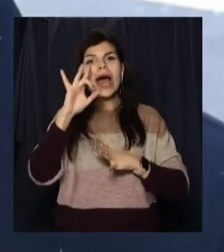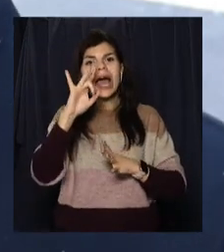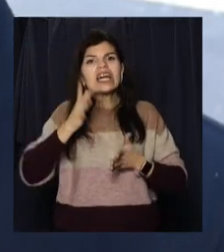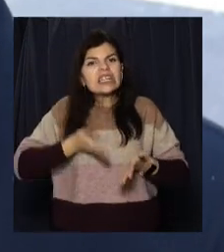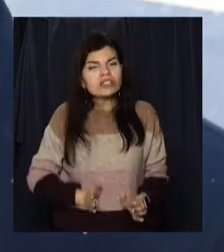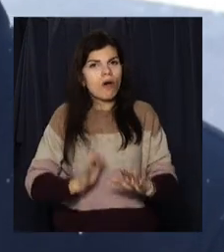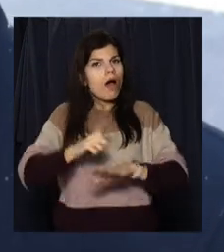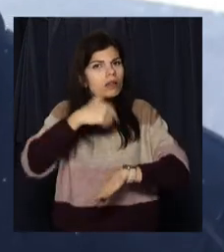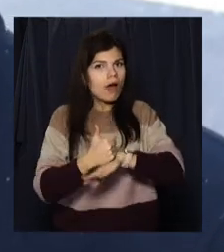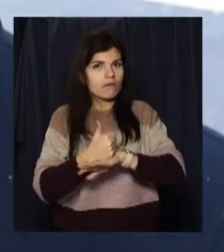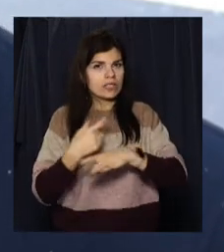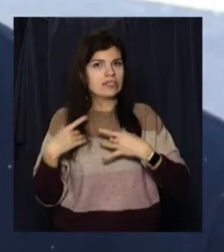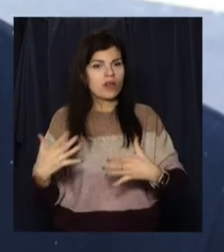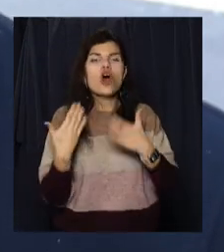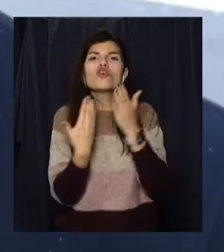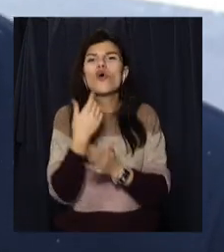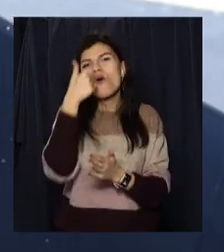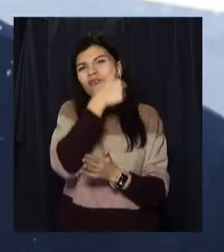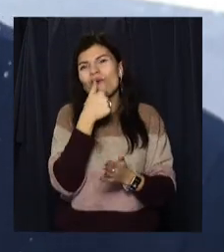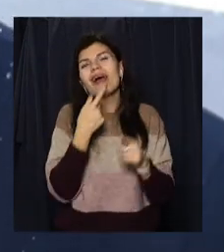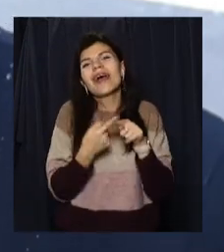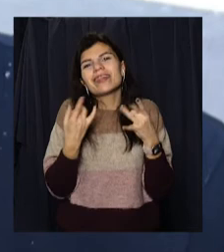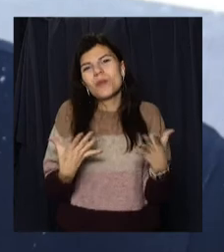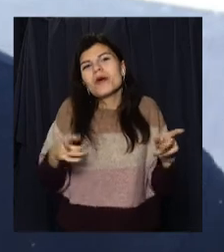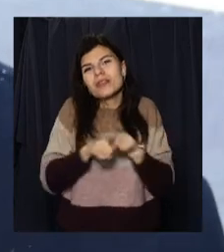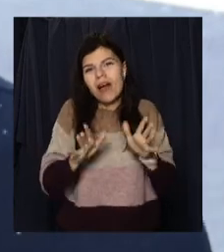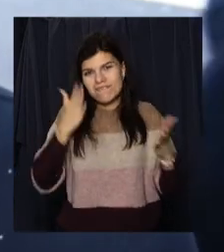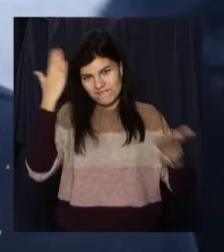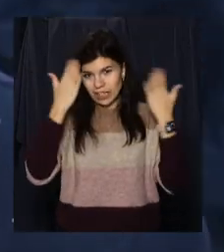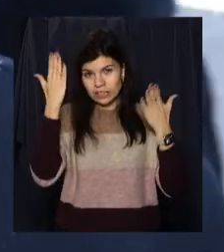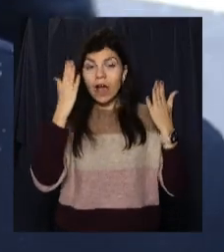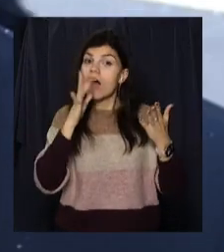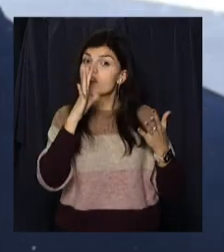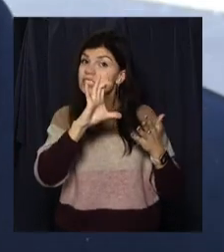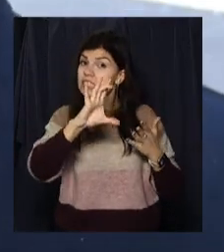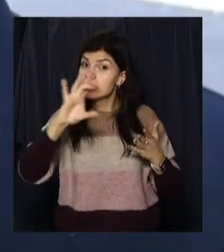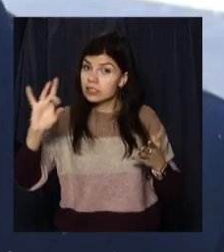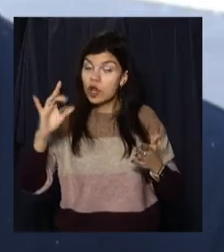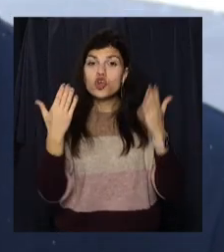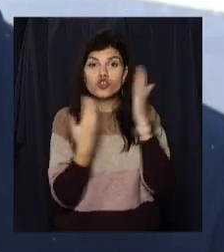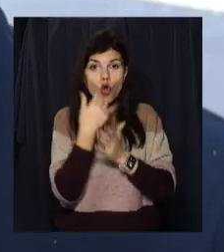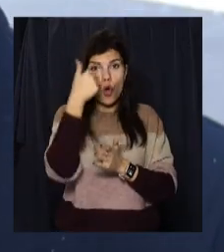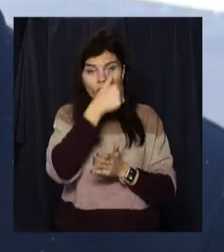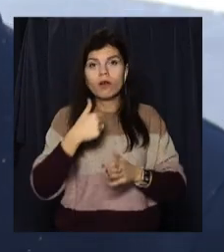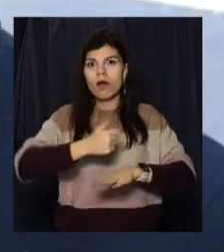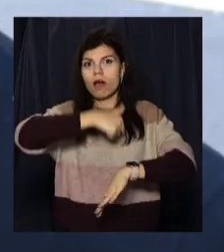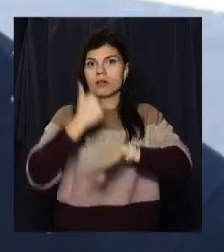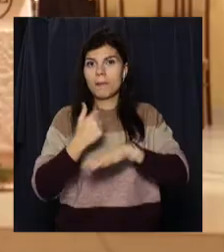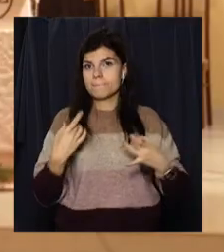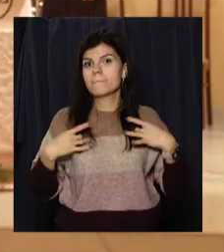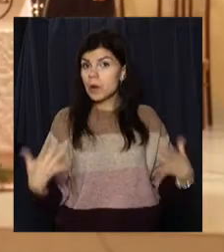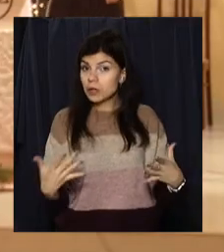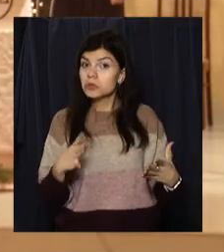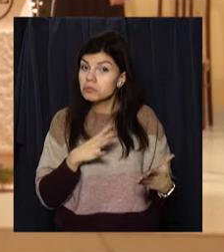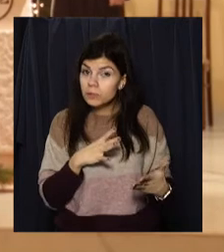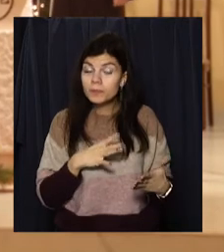залишалось головним святом. Новий рік то більше так для розваги певної. А от в Совєтському Союзі фактично Новий рік став найголовнішим святом.